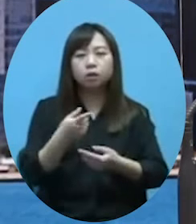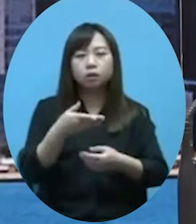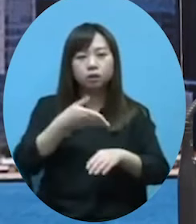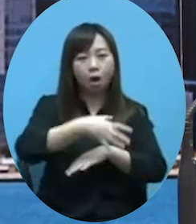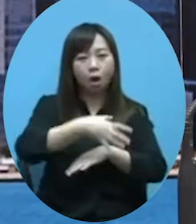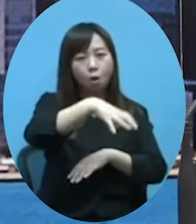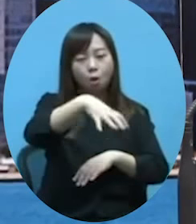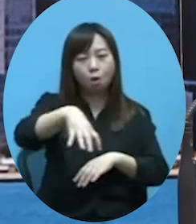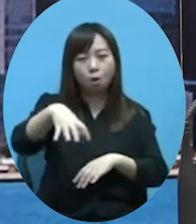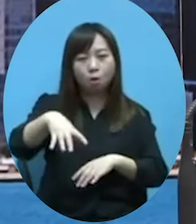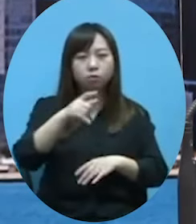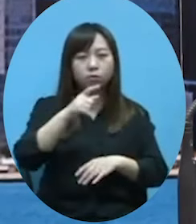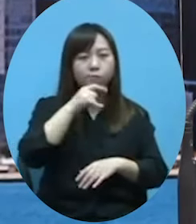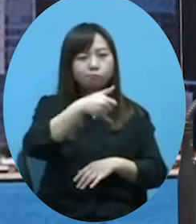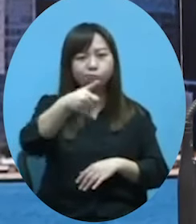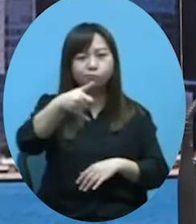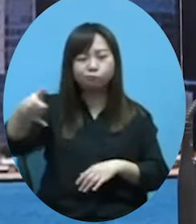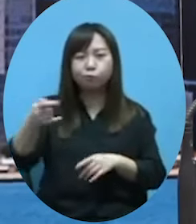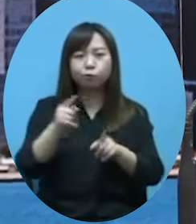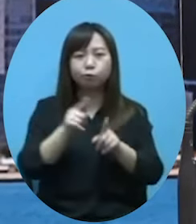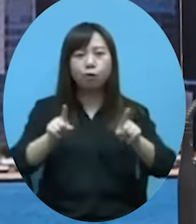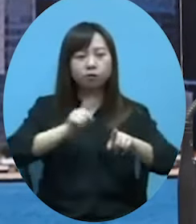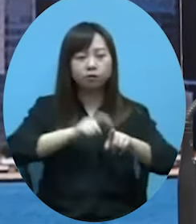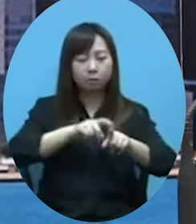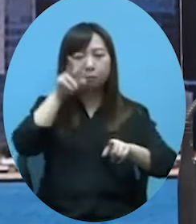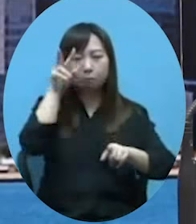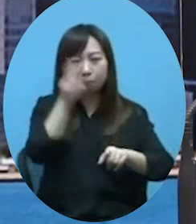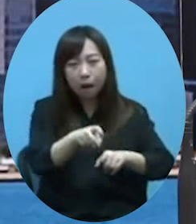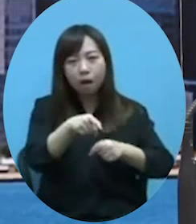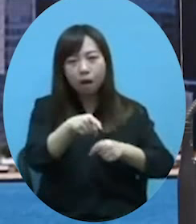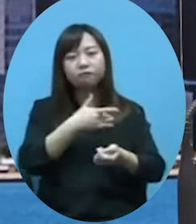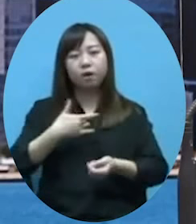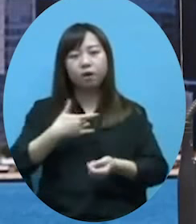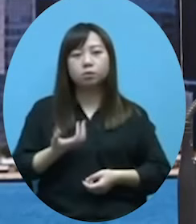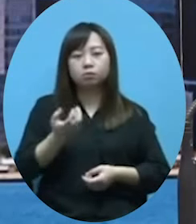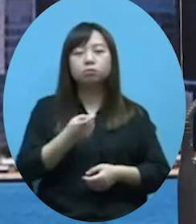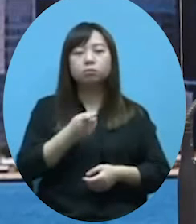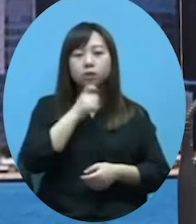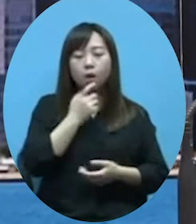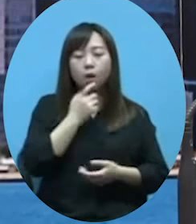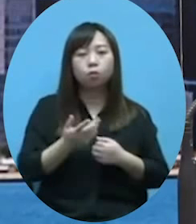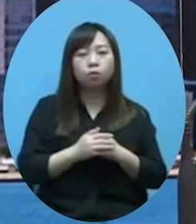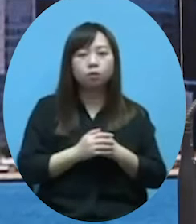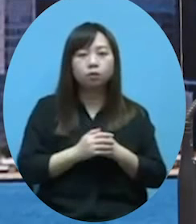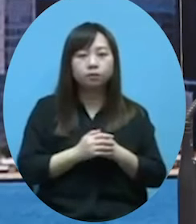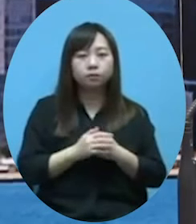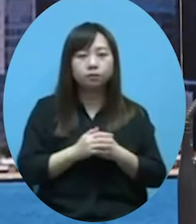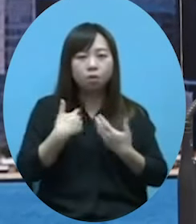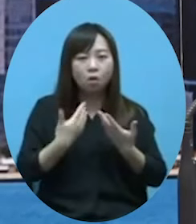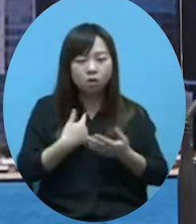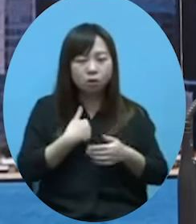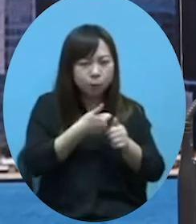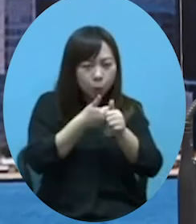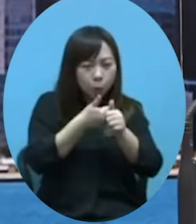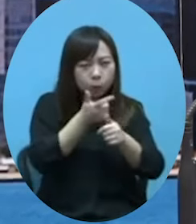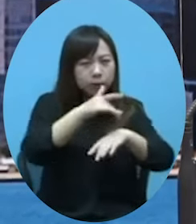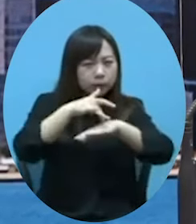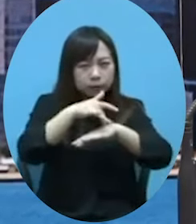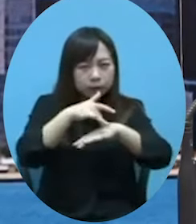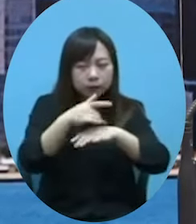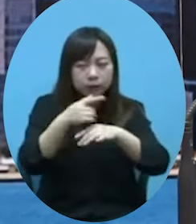裡逗留了比較久的時間以後才可以確診變成了我就會多一些可能要追蹤的接觸者